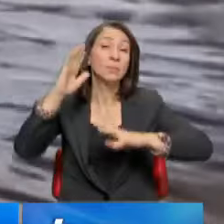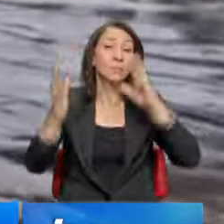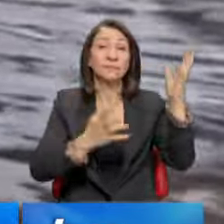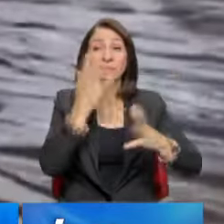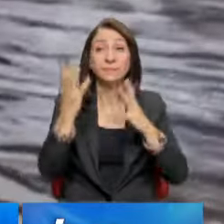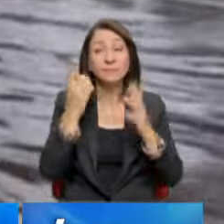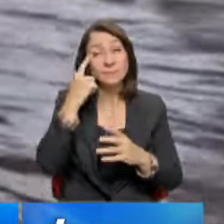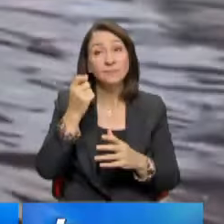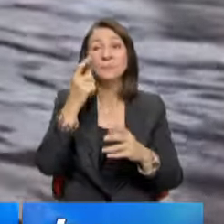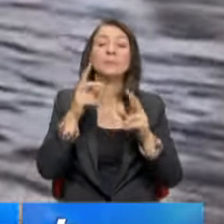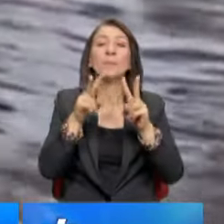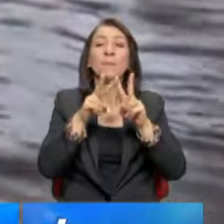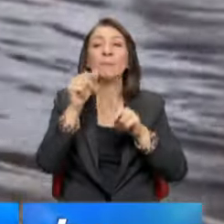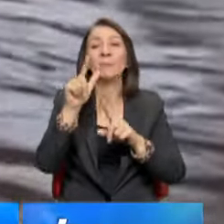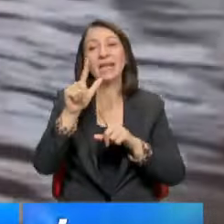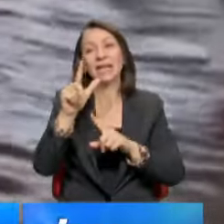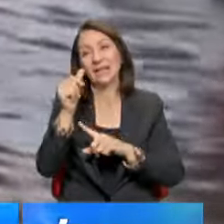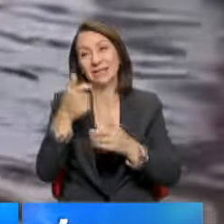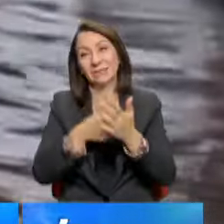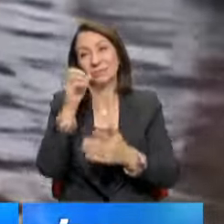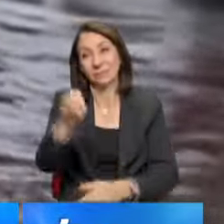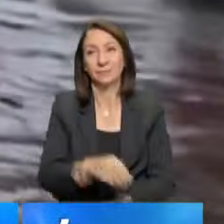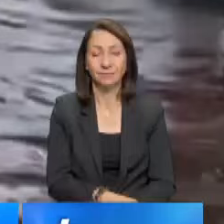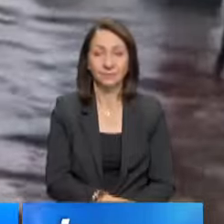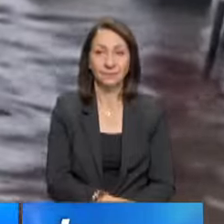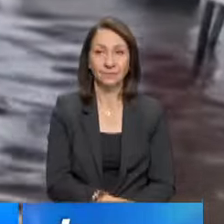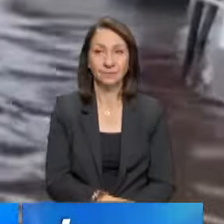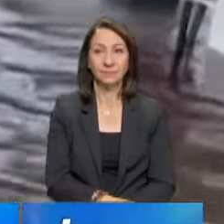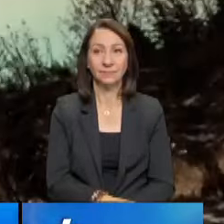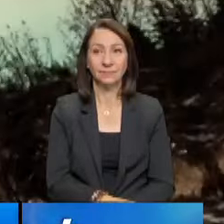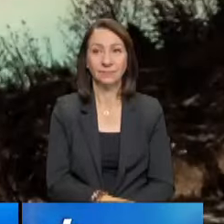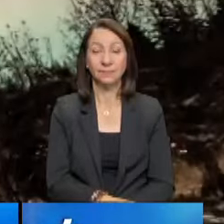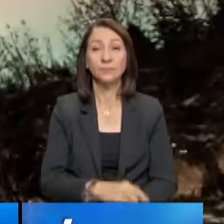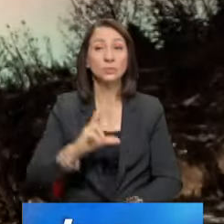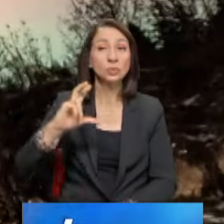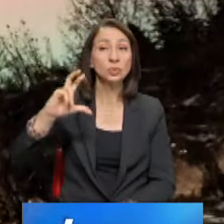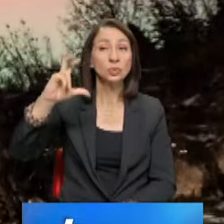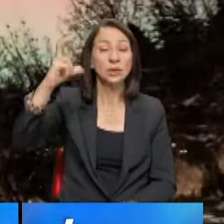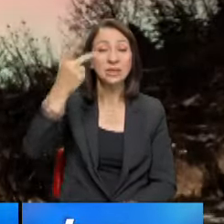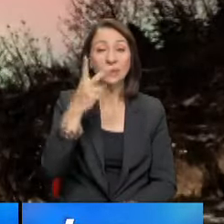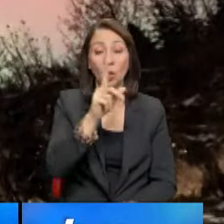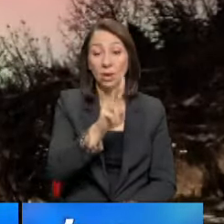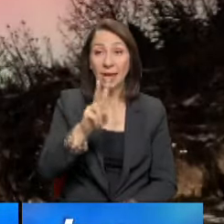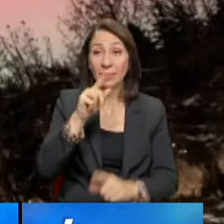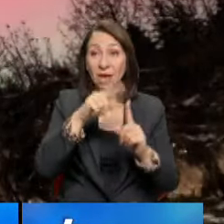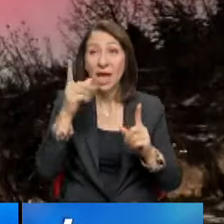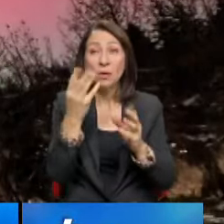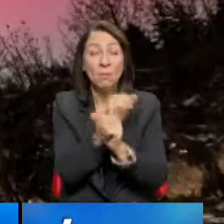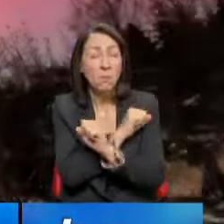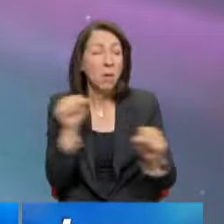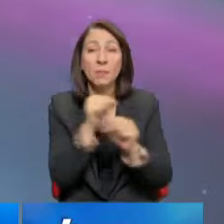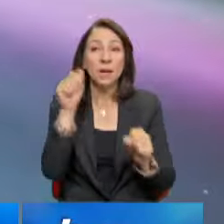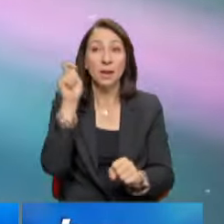adını aldıkları ilhamla domuza Millie ismini koydular. Güneş 2017'den bu yana en şiddetli